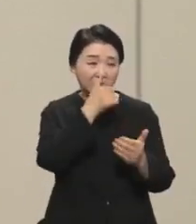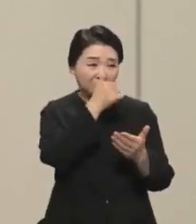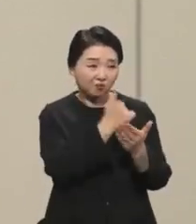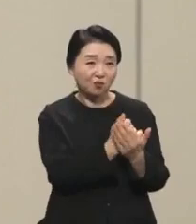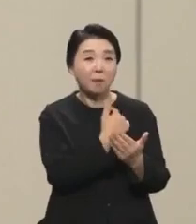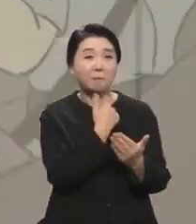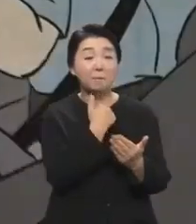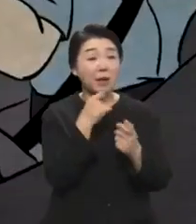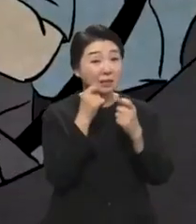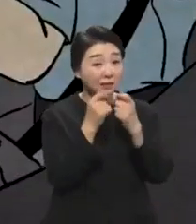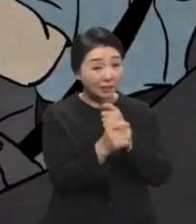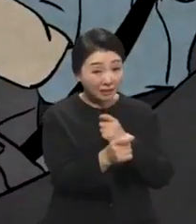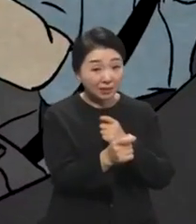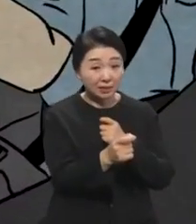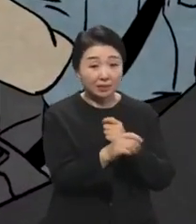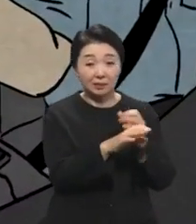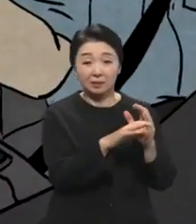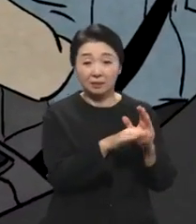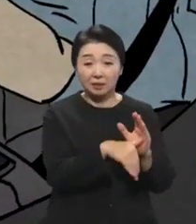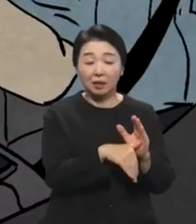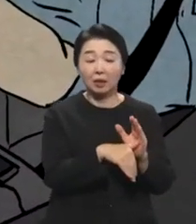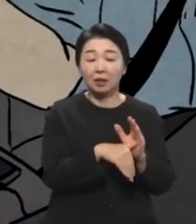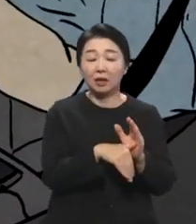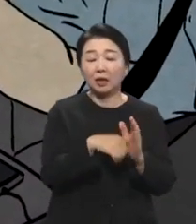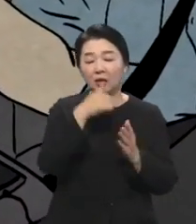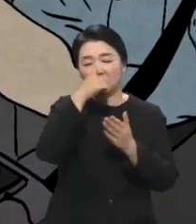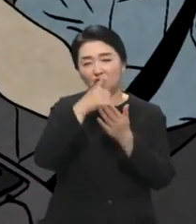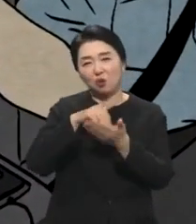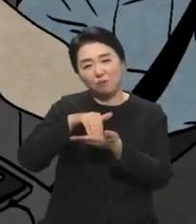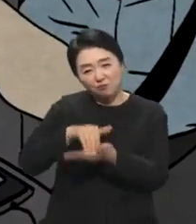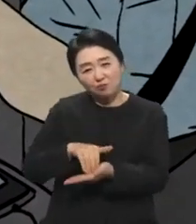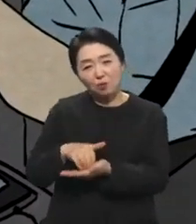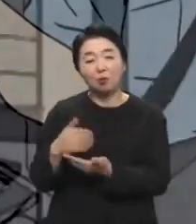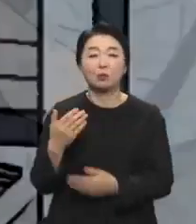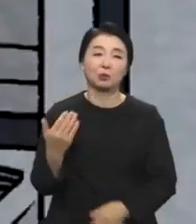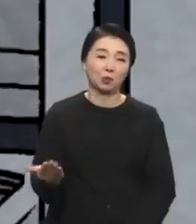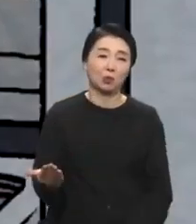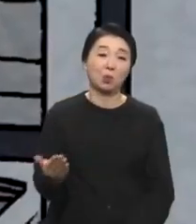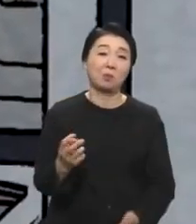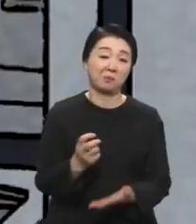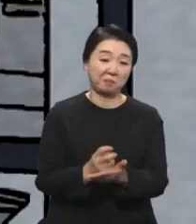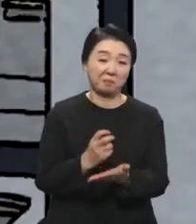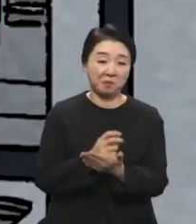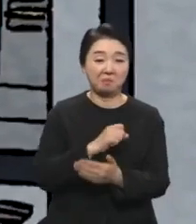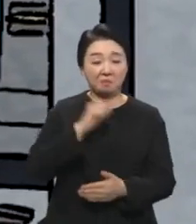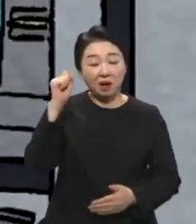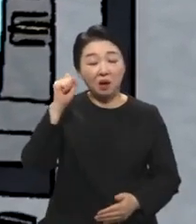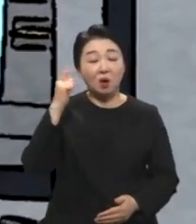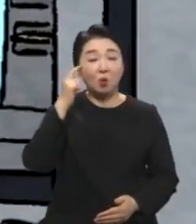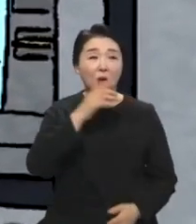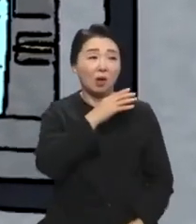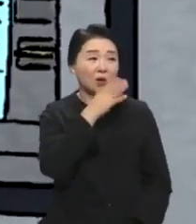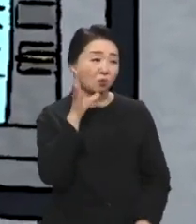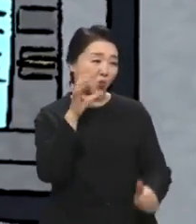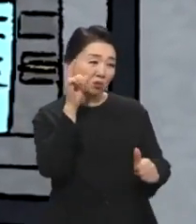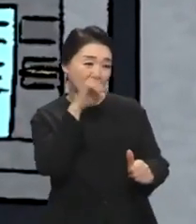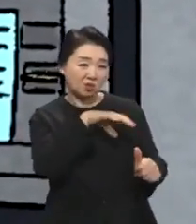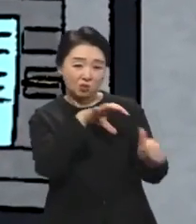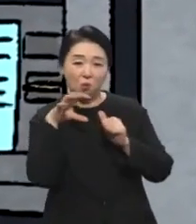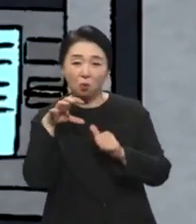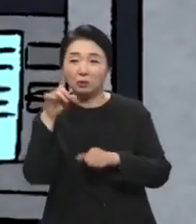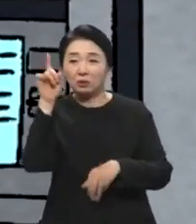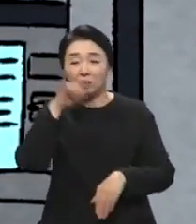하는 사기 범죄에대 경우에는 가중 처벌을 하는 이제 법이 그렇게 고령자를